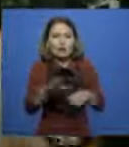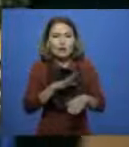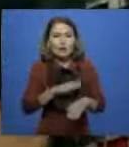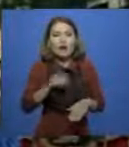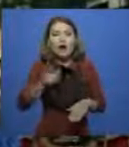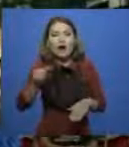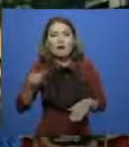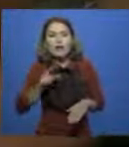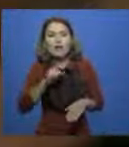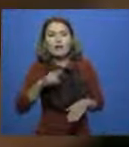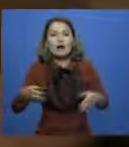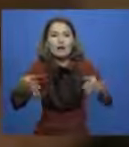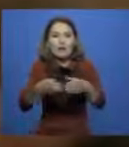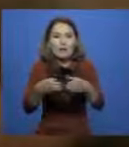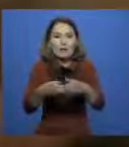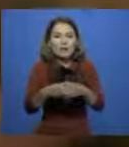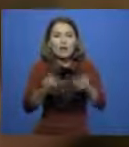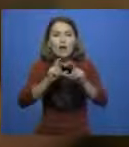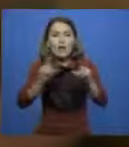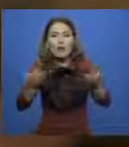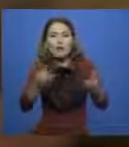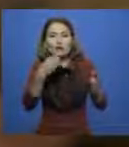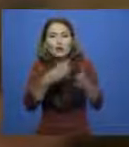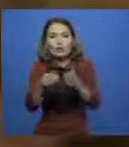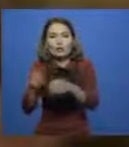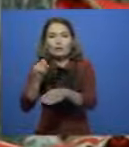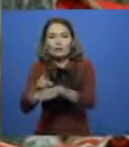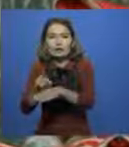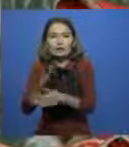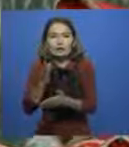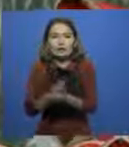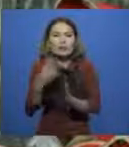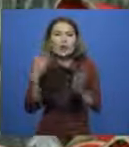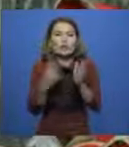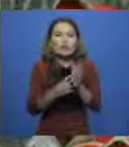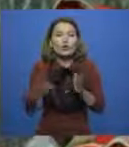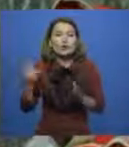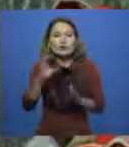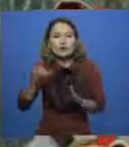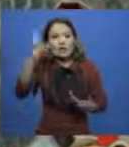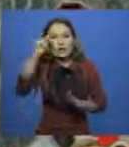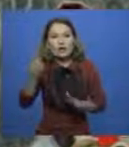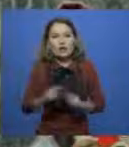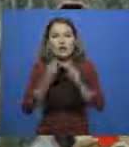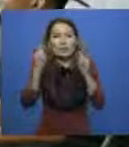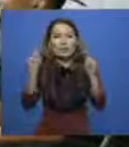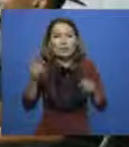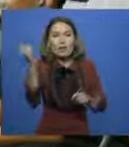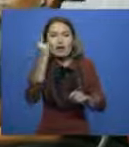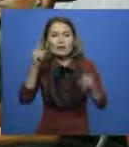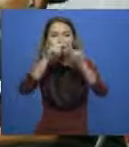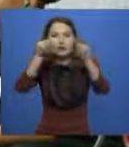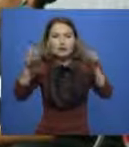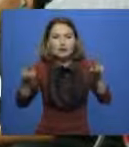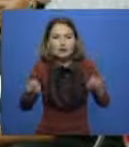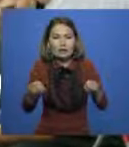адамдар Apple компаниясының фирмалық дүкенінің алдында түней бастады. Ал ресми түрде тұсаукесері 9-шы қыркүйекке белгіленген құрылғының түр-сипаты да